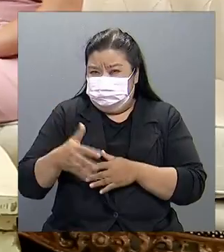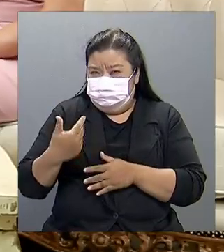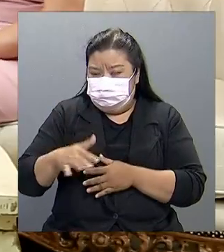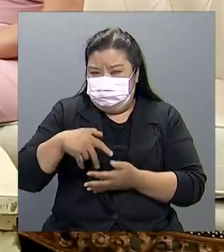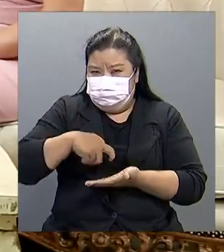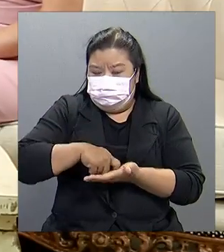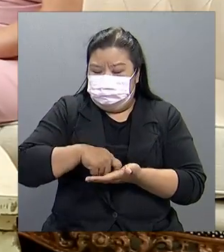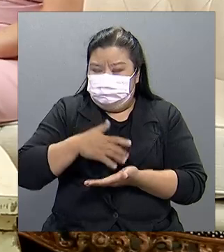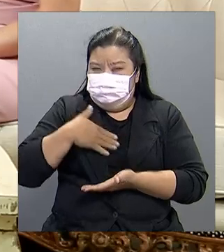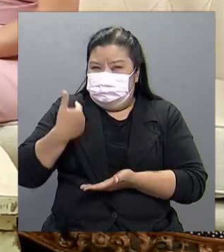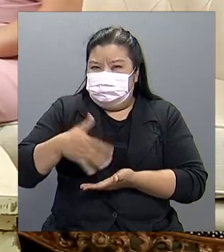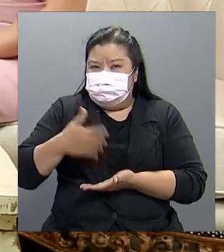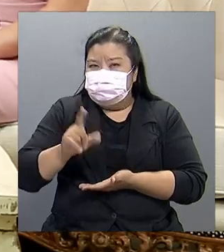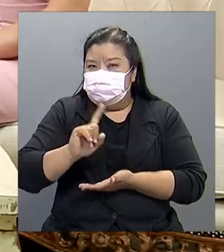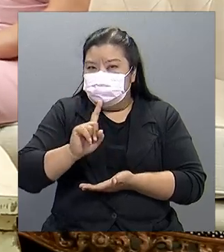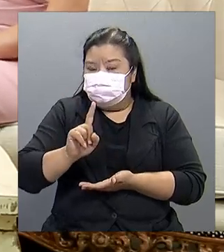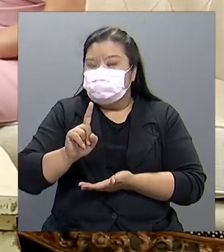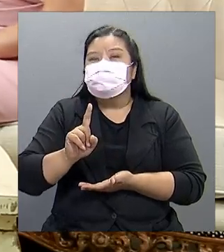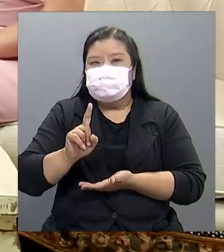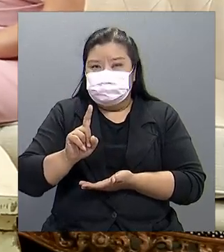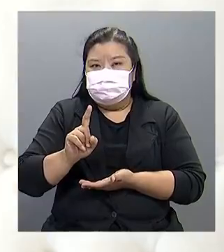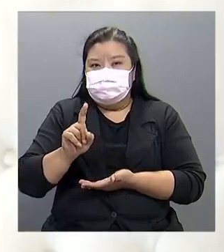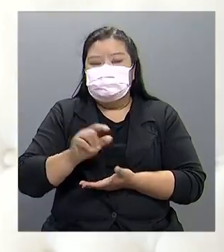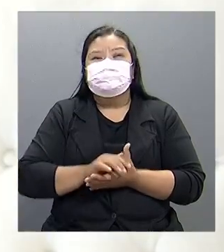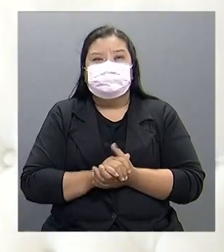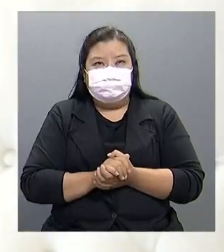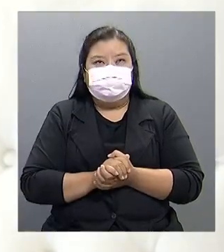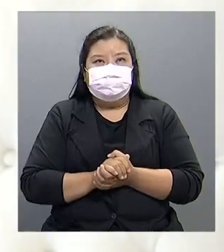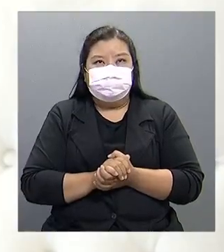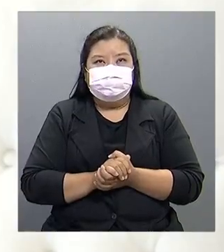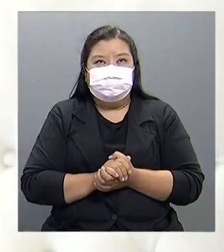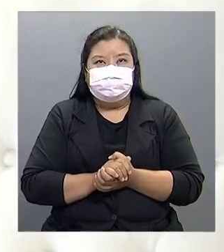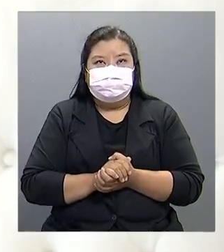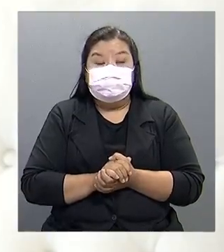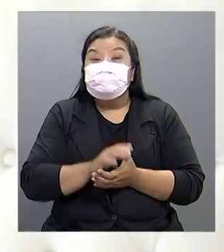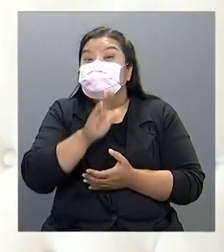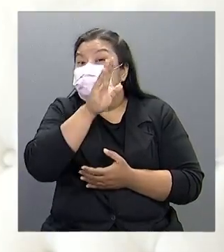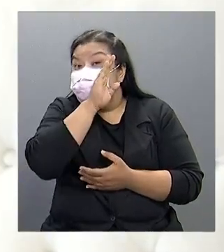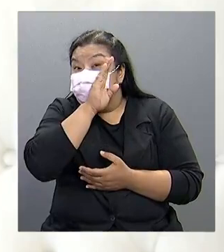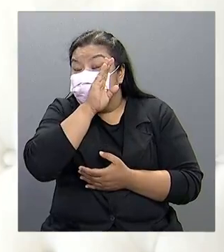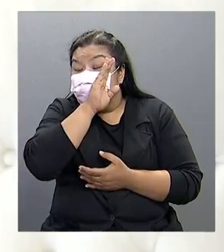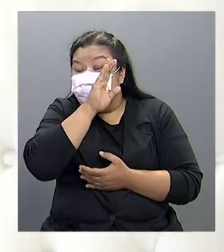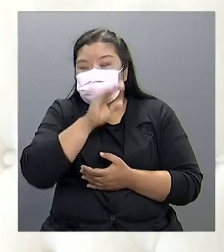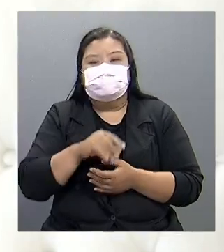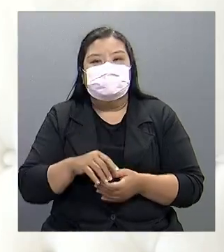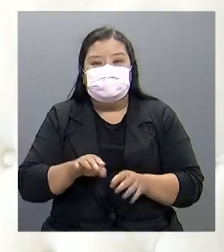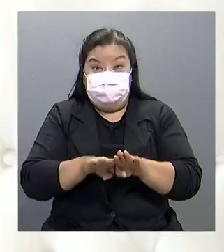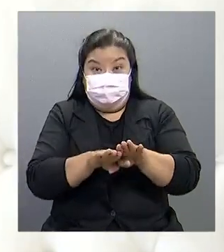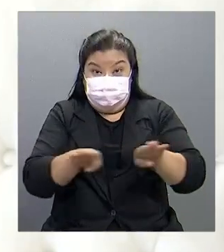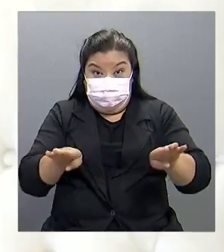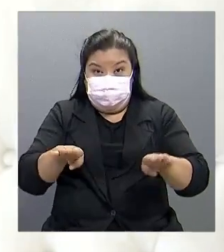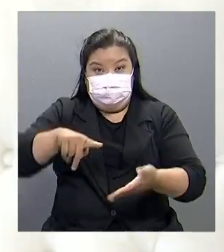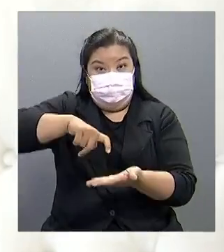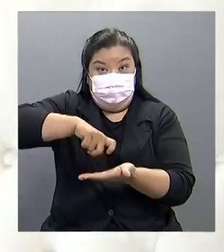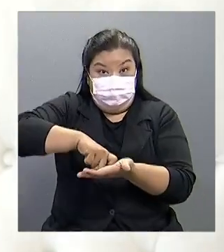กของผู้สูงอายุได ้มันเป็นเพราะอะไร มันเป็นเพราะอะไร ใช่ไหมฮะก็คืออย่างนี้พอเวลาเราไปนั่งพื้นนานๆเนี่ยนะฮะเราต้องนั่งงอเข่าเยอะๆใช่ไ